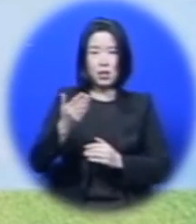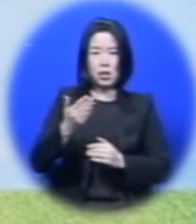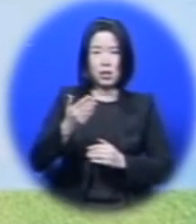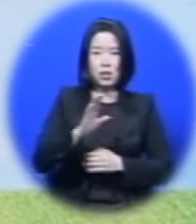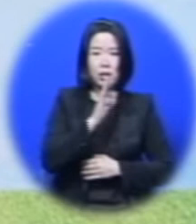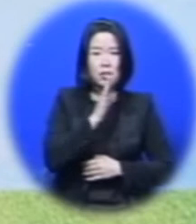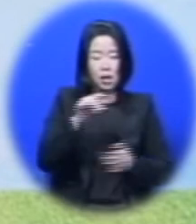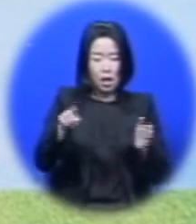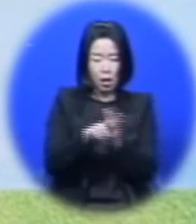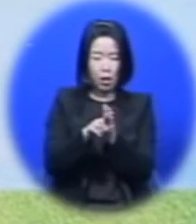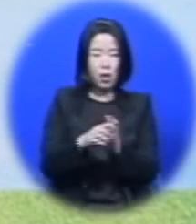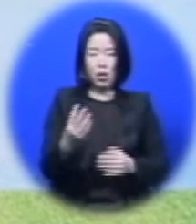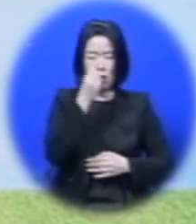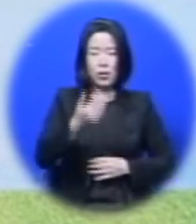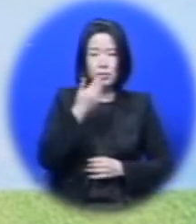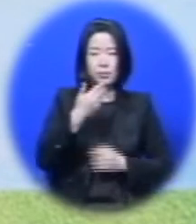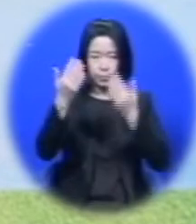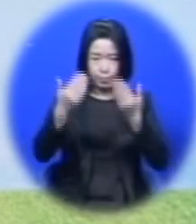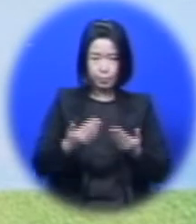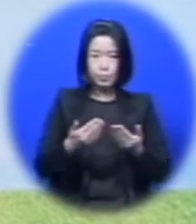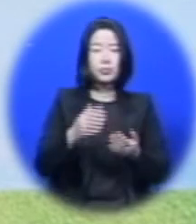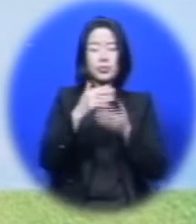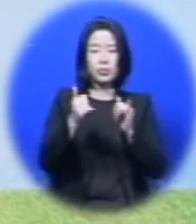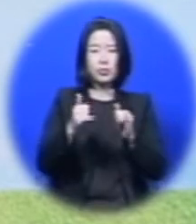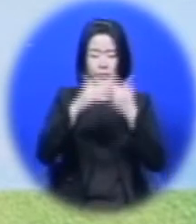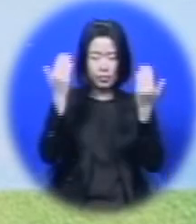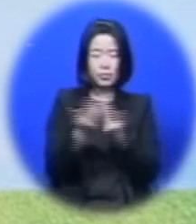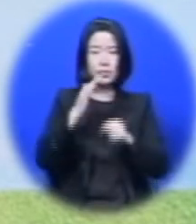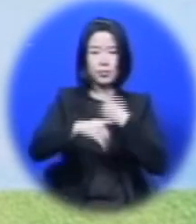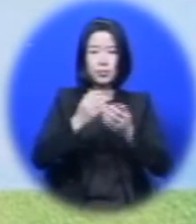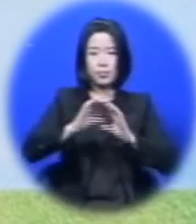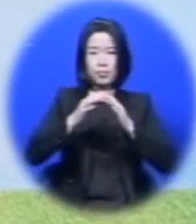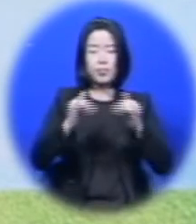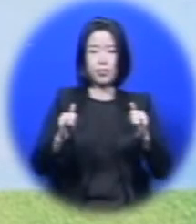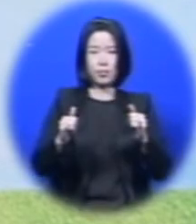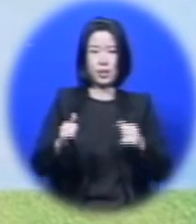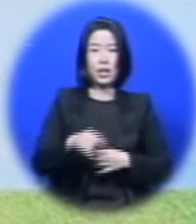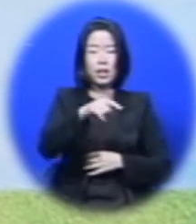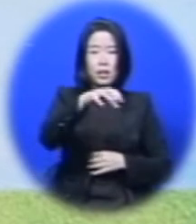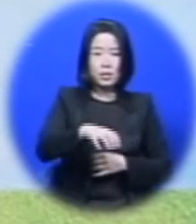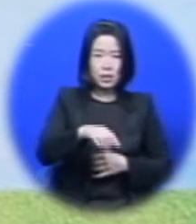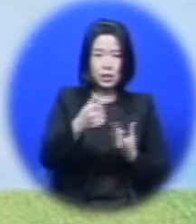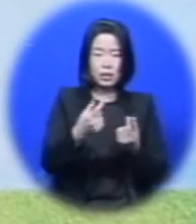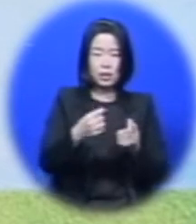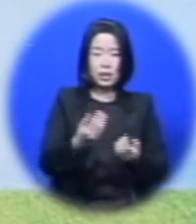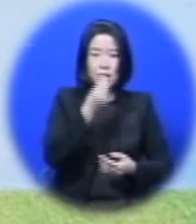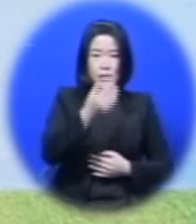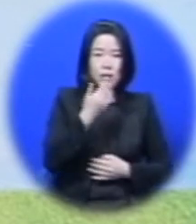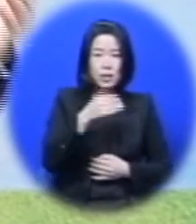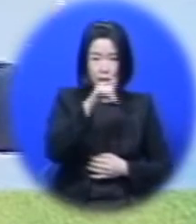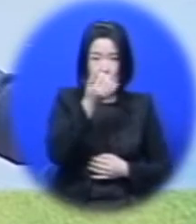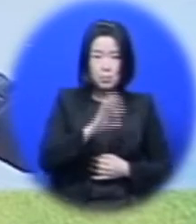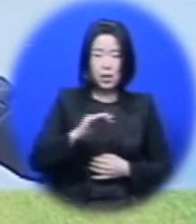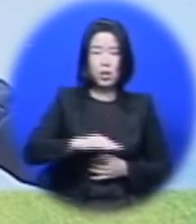믿고 성찬을 받으시는 분들은 다 하나님의 나라 사람들. 여기서는 이렇게 성찬을 하지만 이제 하나님 앞에